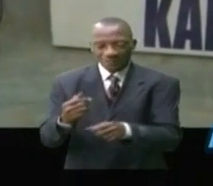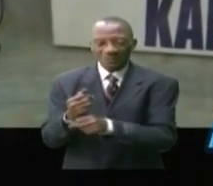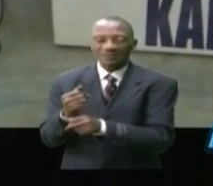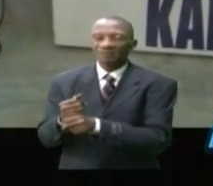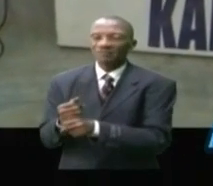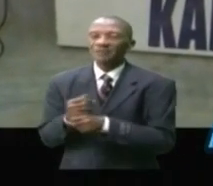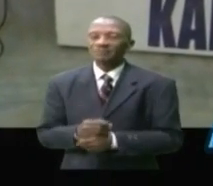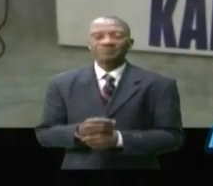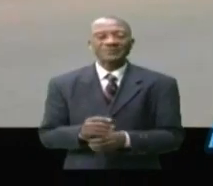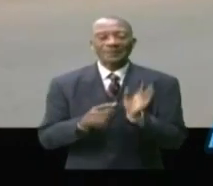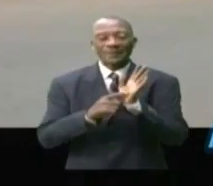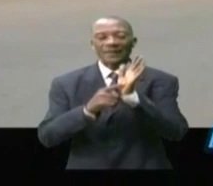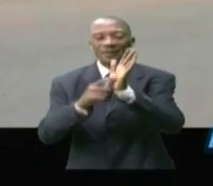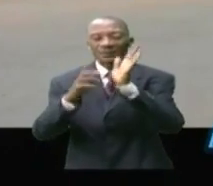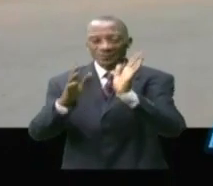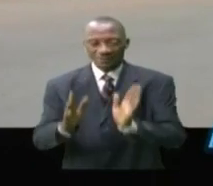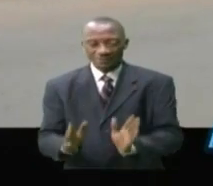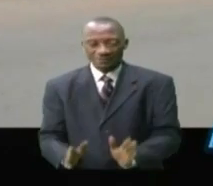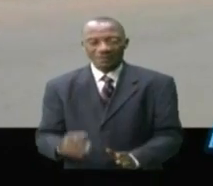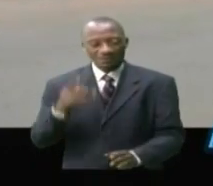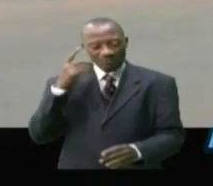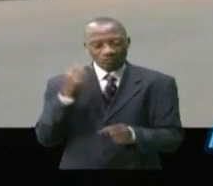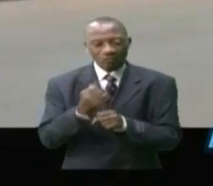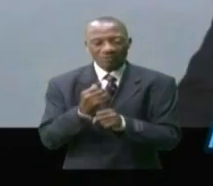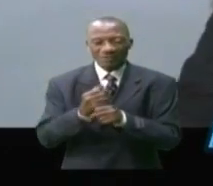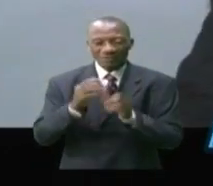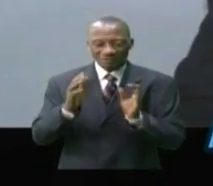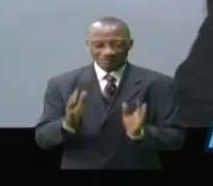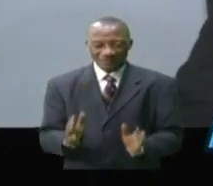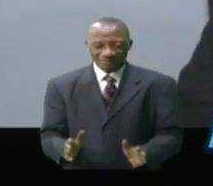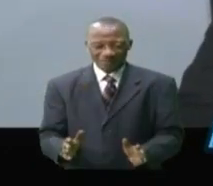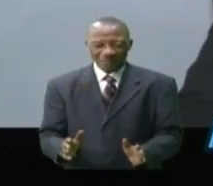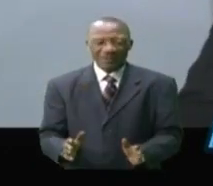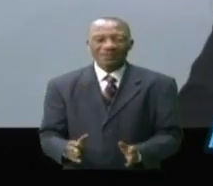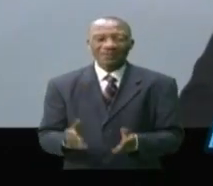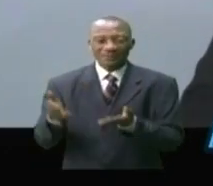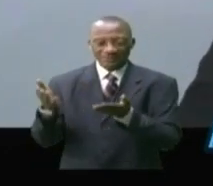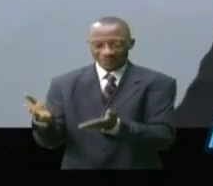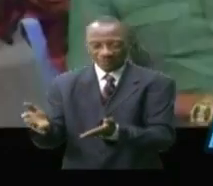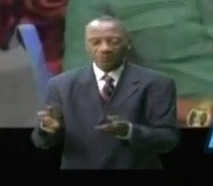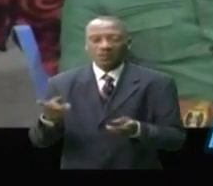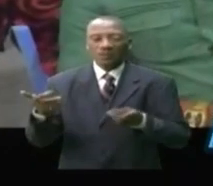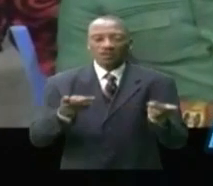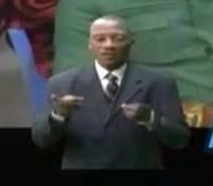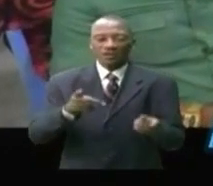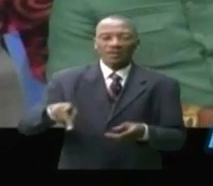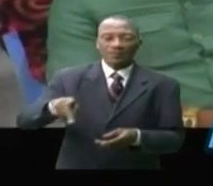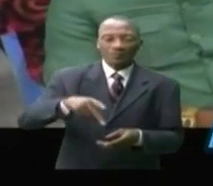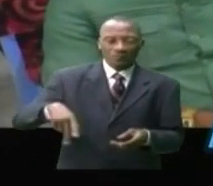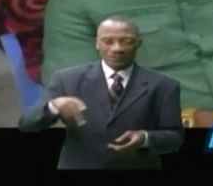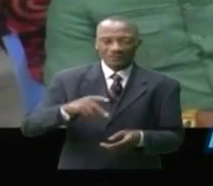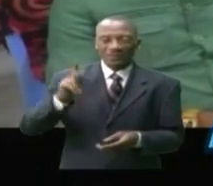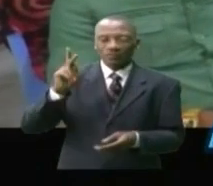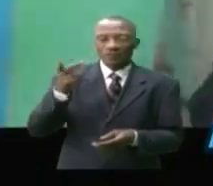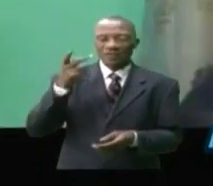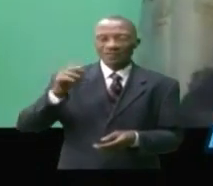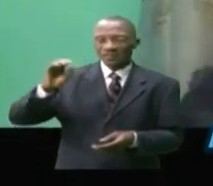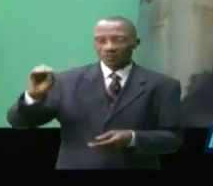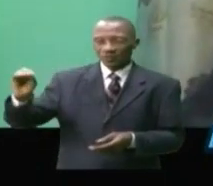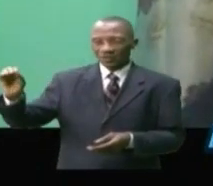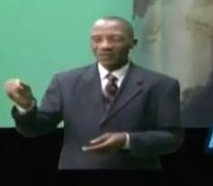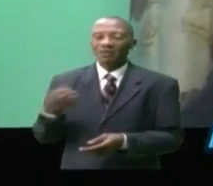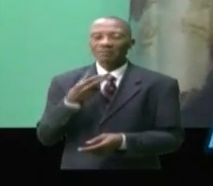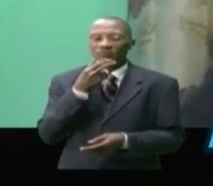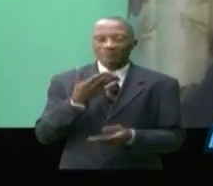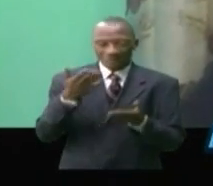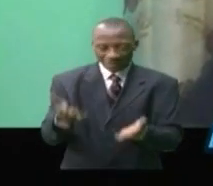Isidore Kabasele Kabenyela de la CNSS en présence du directeur provincial AI de la CNSS Kassai Oriental, Erasme Mbouya